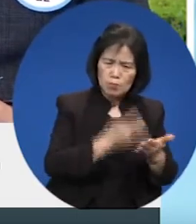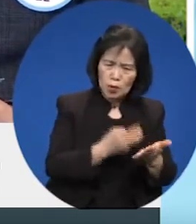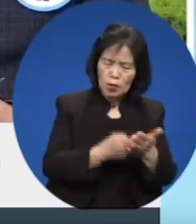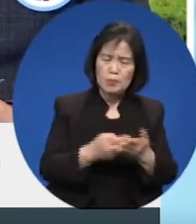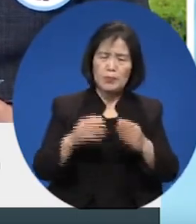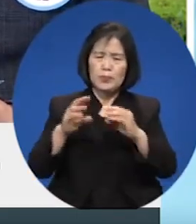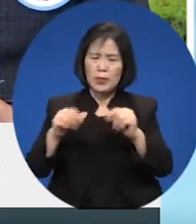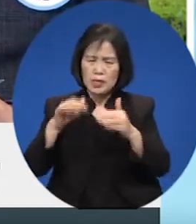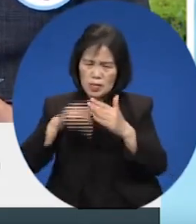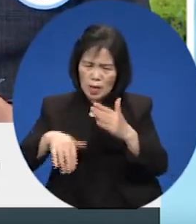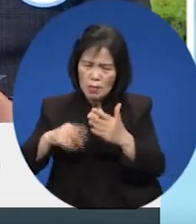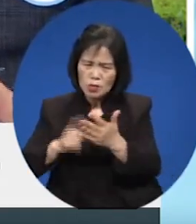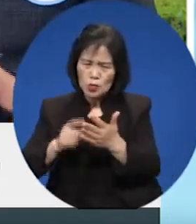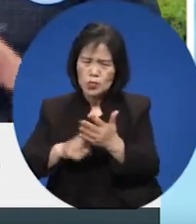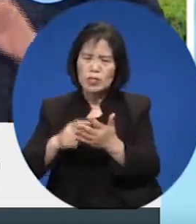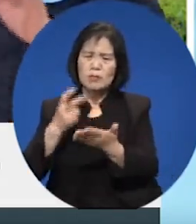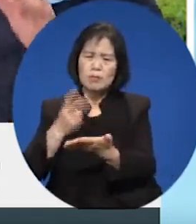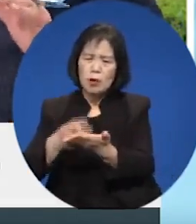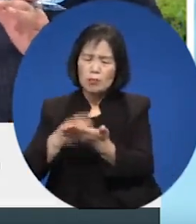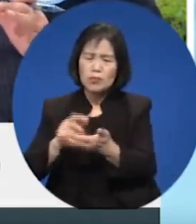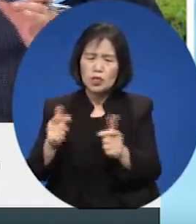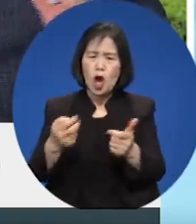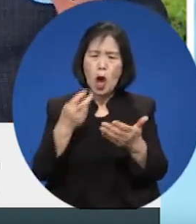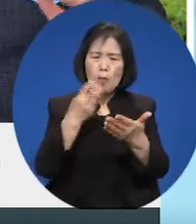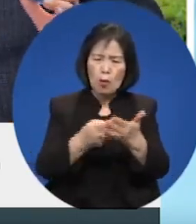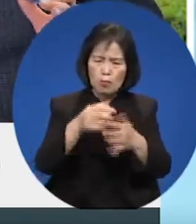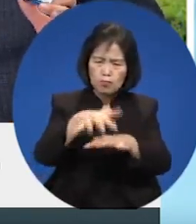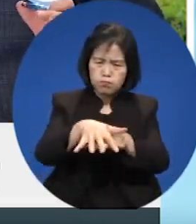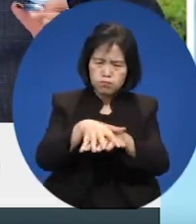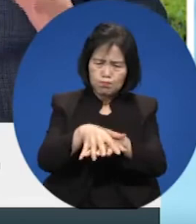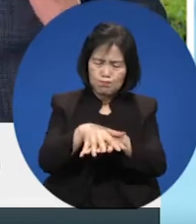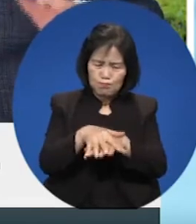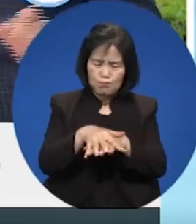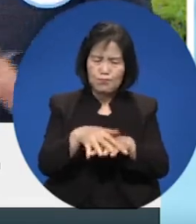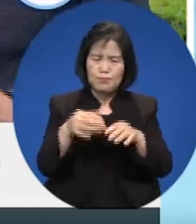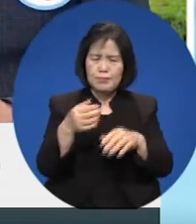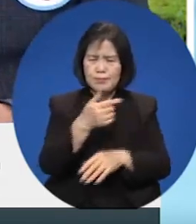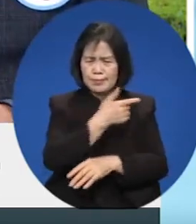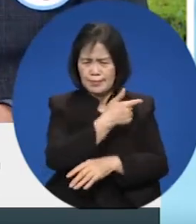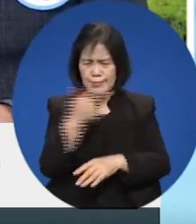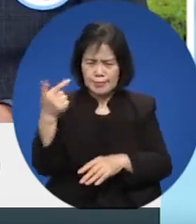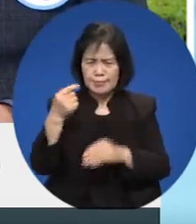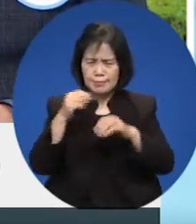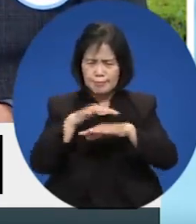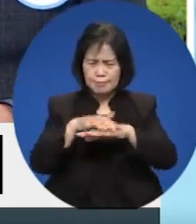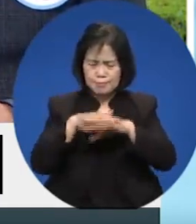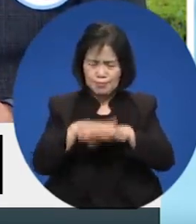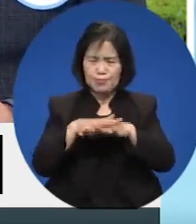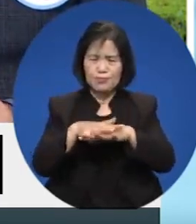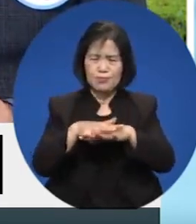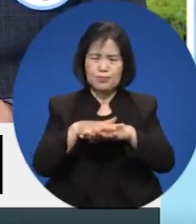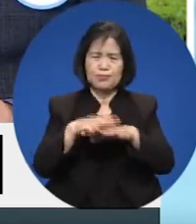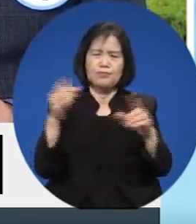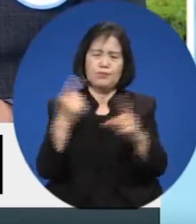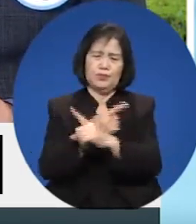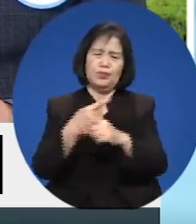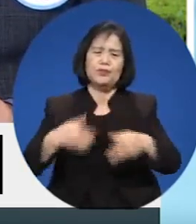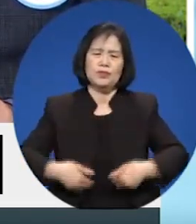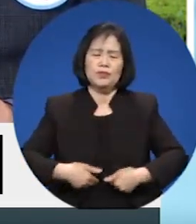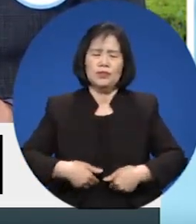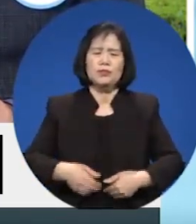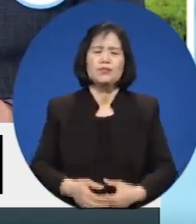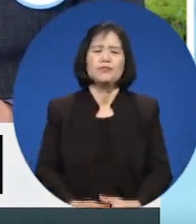쭉 개발 촉진 9등 병 그런 법체계 부터 다시 한번 큰 그림으로 어 우리가 다시 봐야 돼 상황이라고